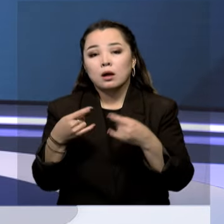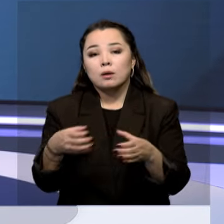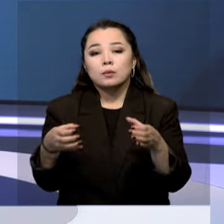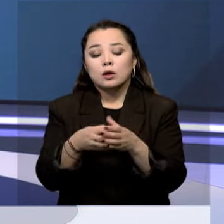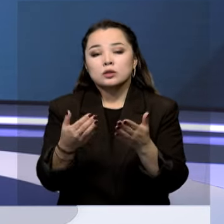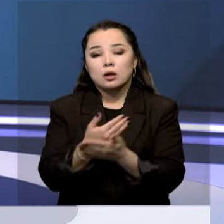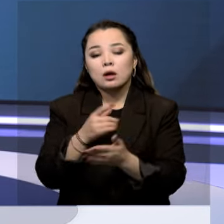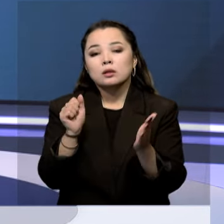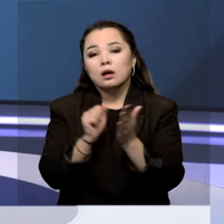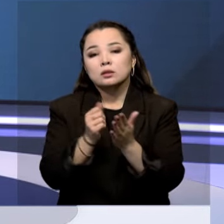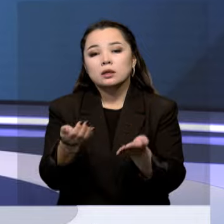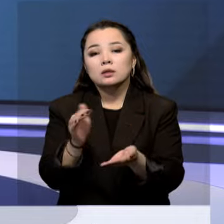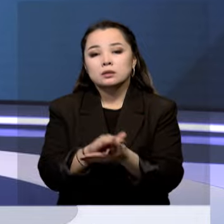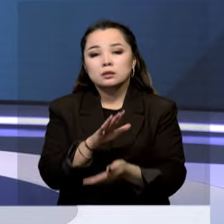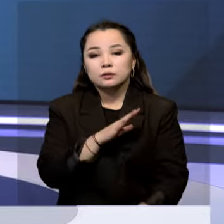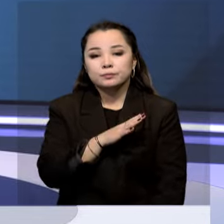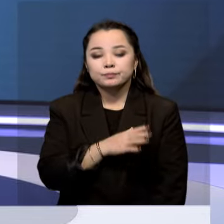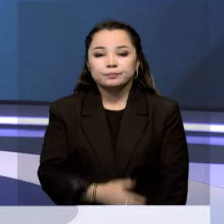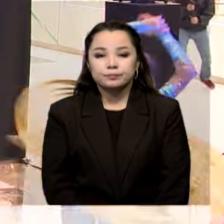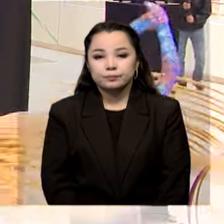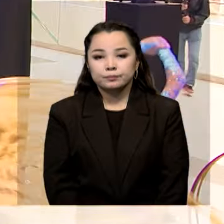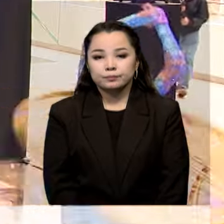жаңа логотипі таныстырылды.